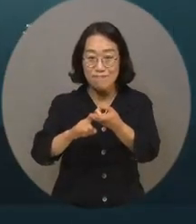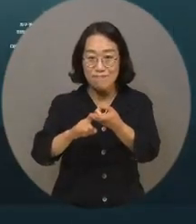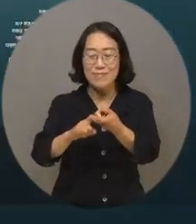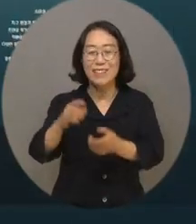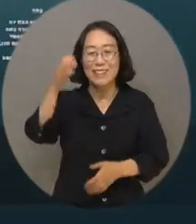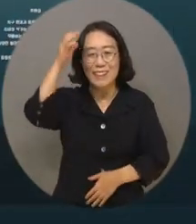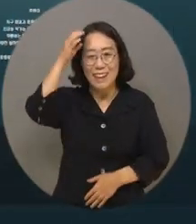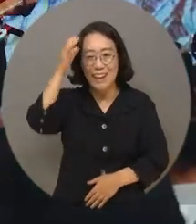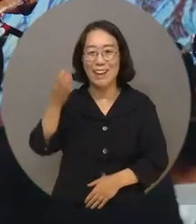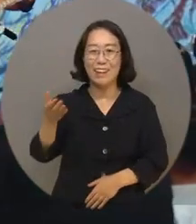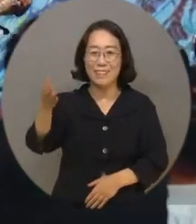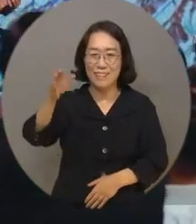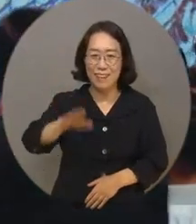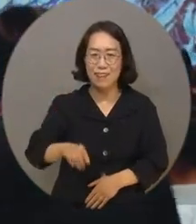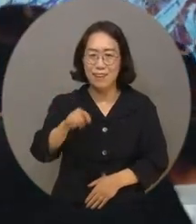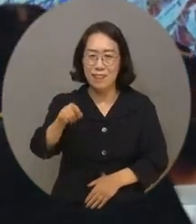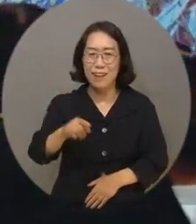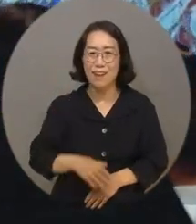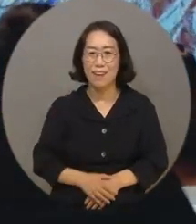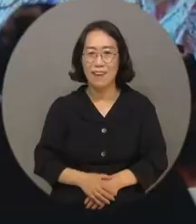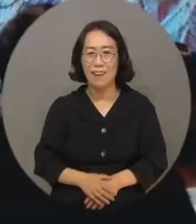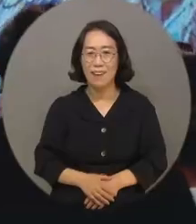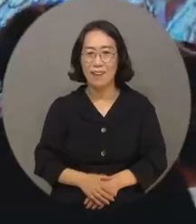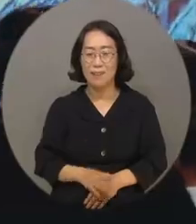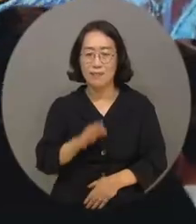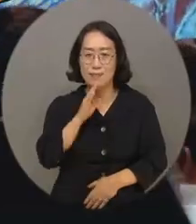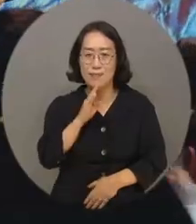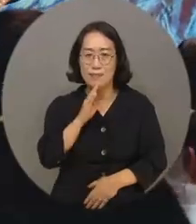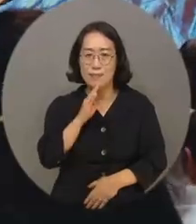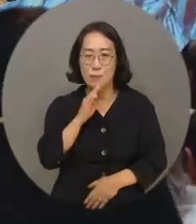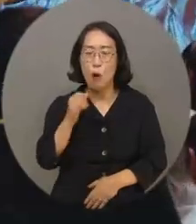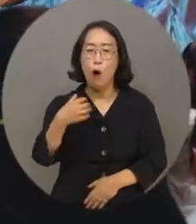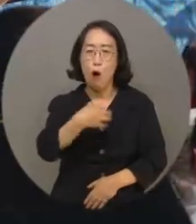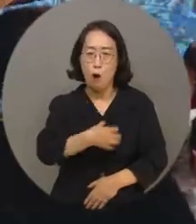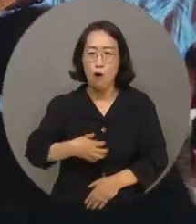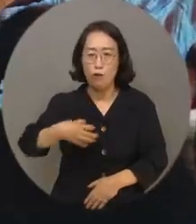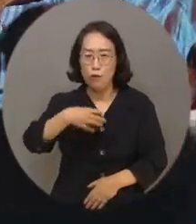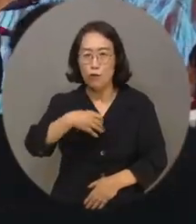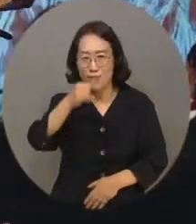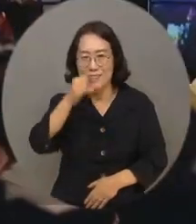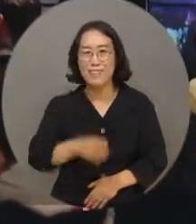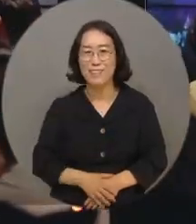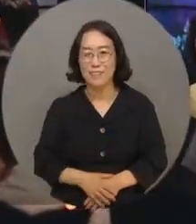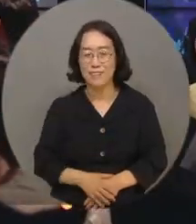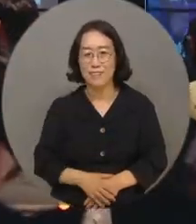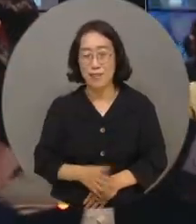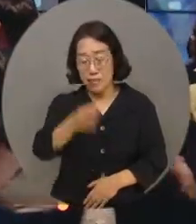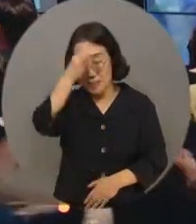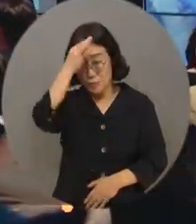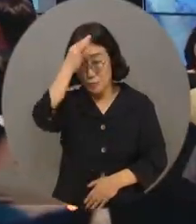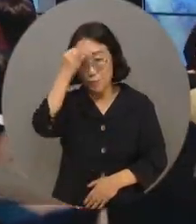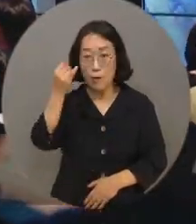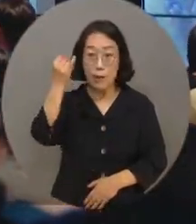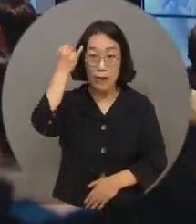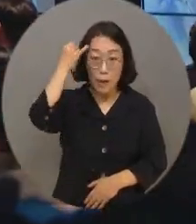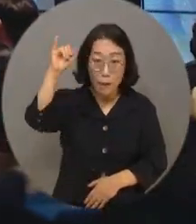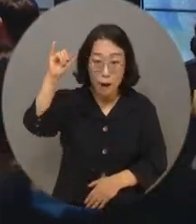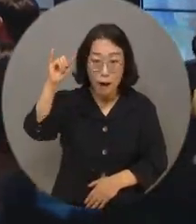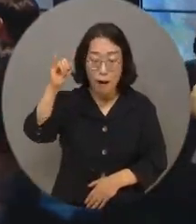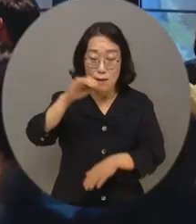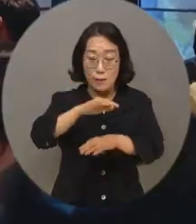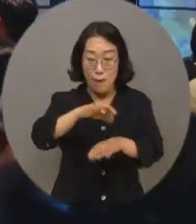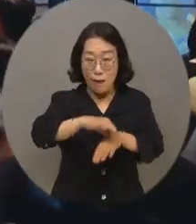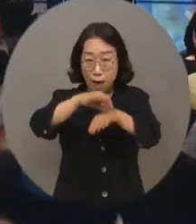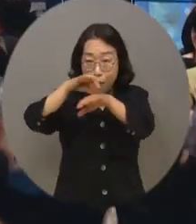하는데요. 아 이게 약간의 걱정도 있습니다. 그런 기술들을 개발을 했는데 그게 잘 뭐 안착이 되면